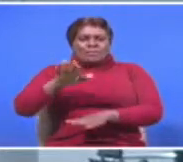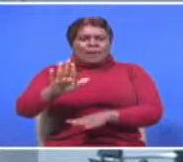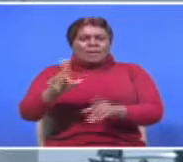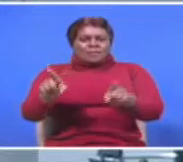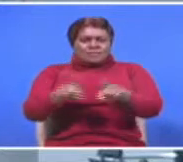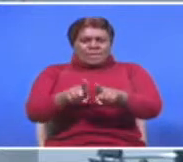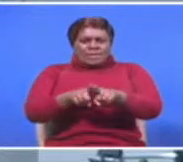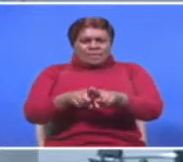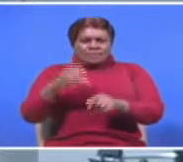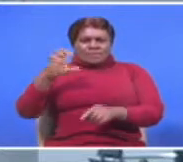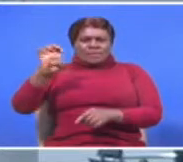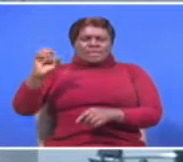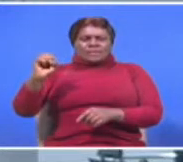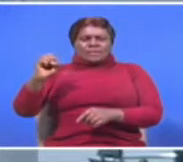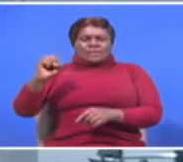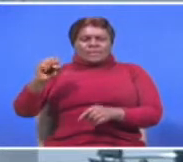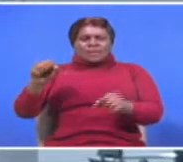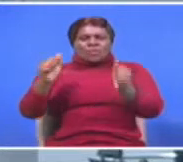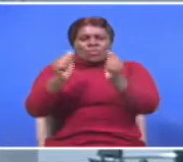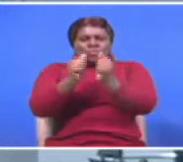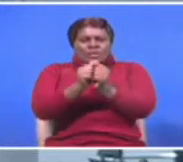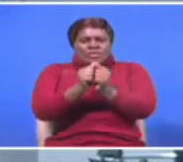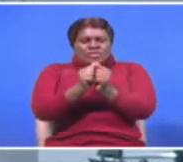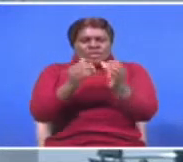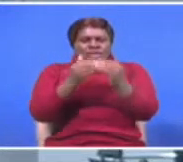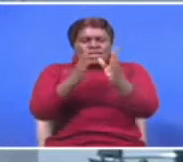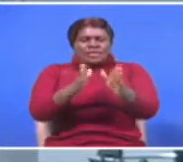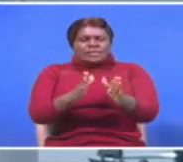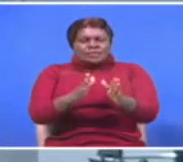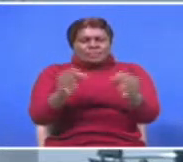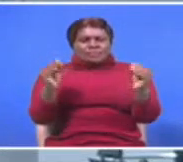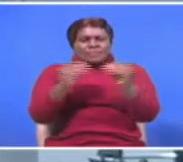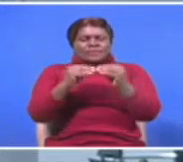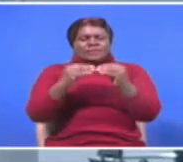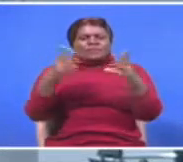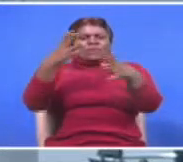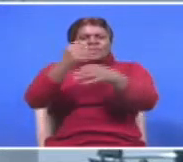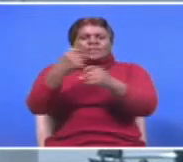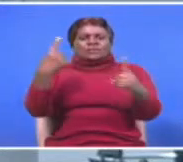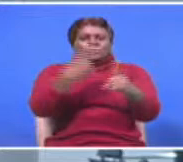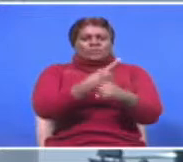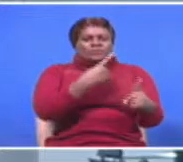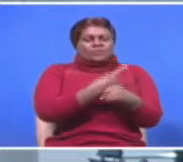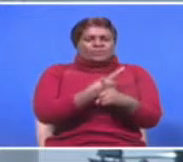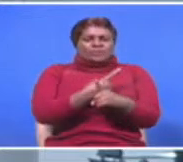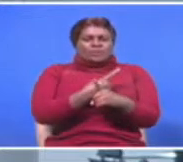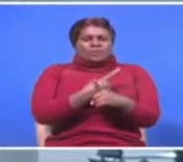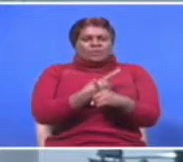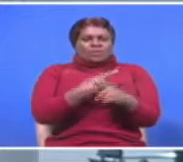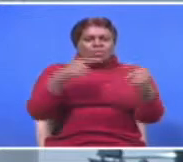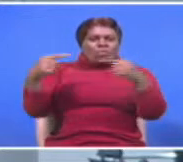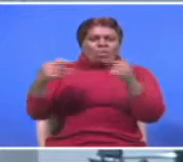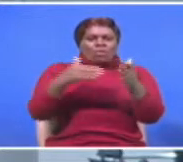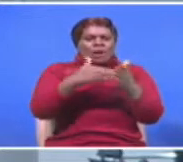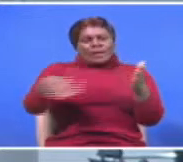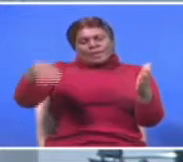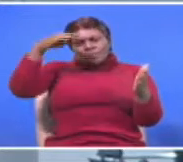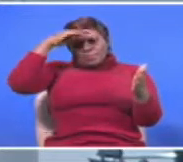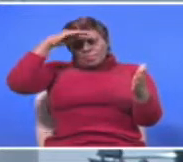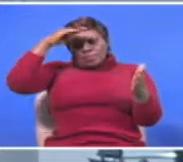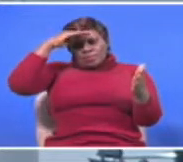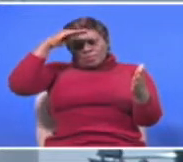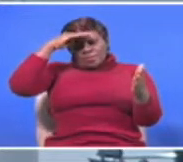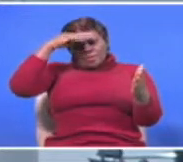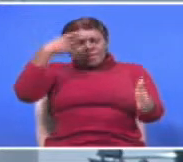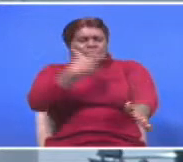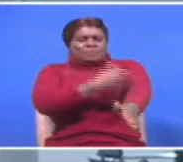mratibu wa kaunti Wesley Koech kwa pamoja alipoongoza mkutano wa mashirika mbalimbali kutathmini vita dhidi ya pombe haramu na dawa